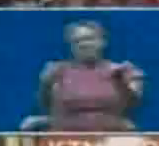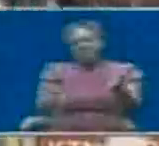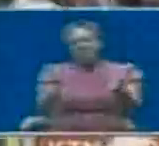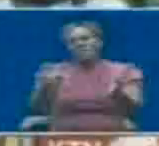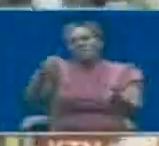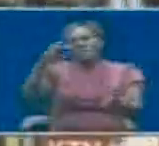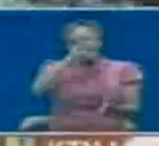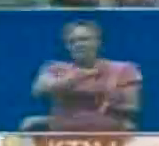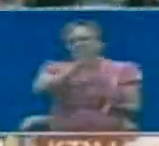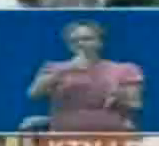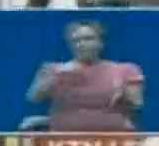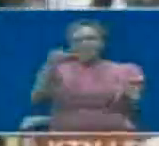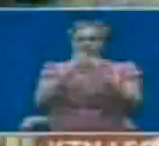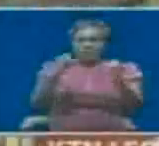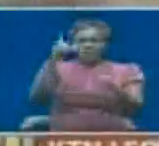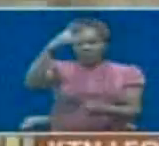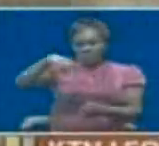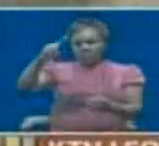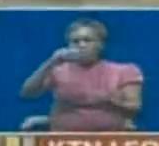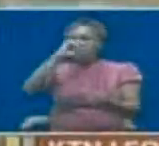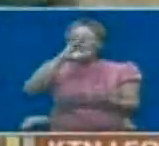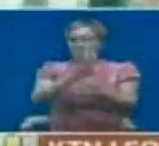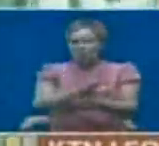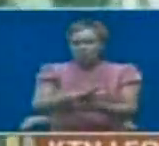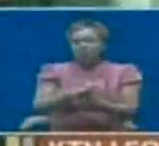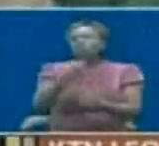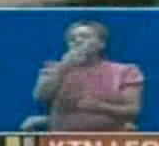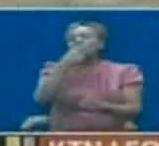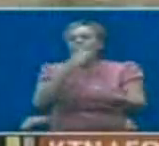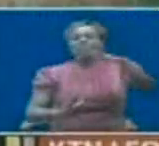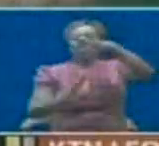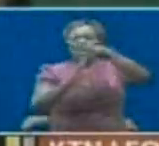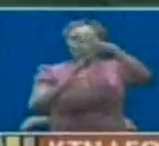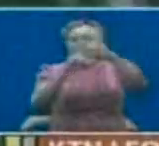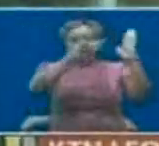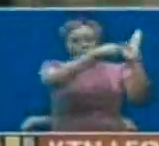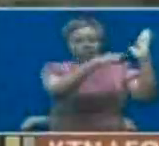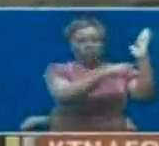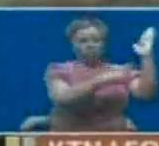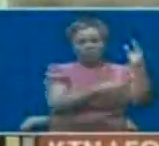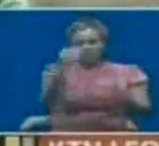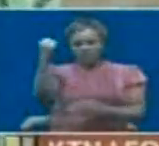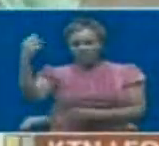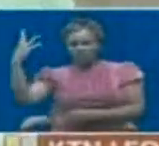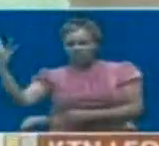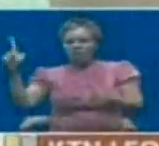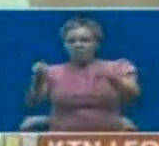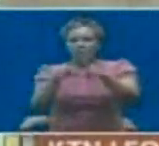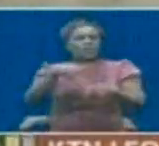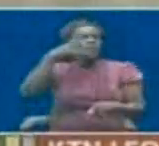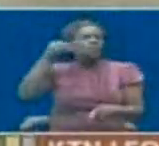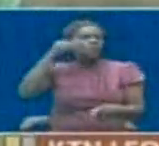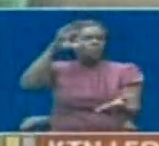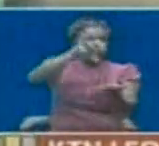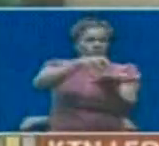haukuzaa matunda. Ushindi huo unahakikishia kwamba Kogalo wako kileleni mwa ligi na alama 54, huku klabu ya Sofapaka kishikilia